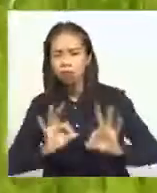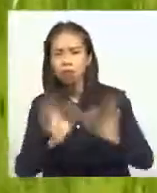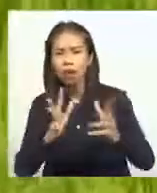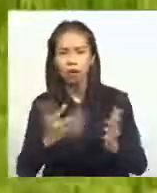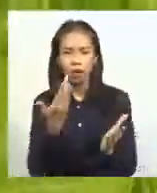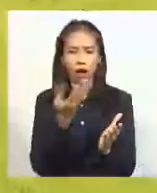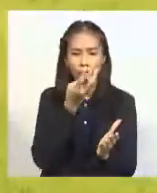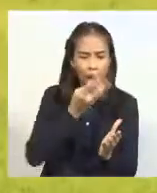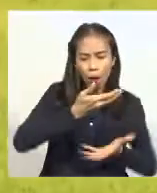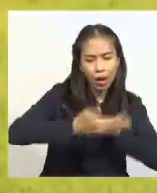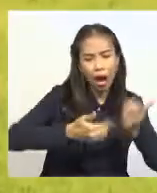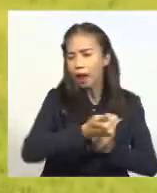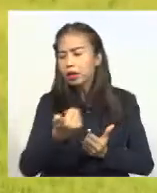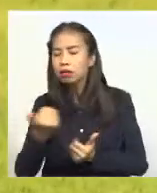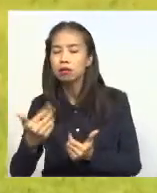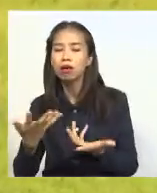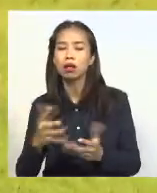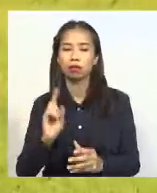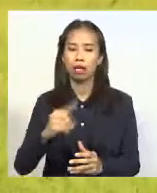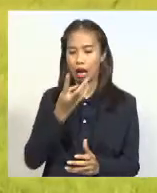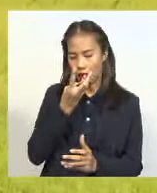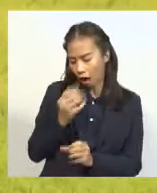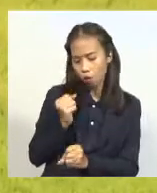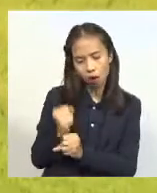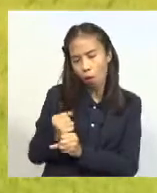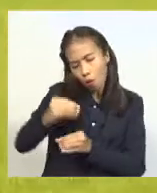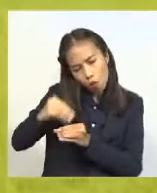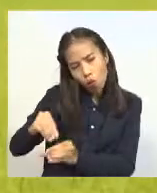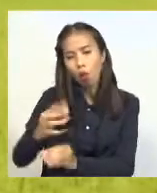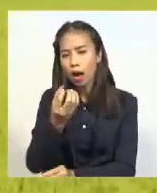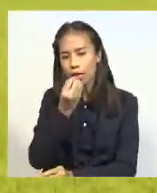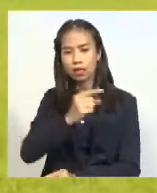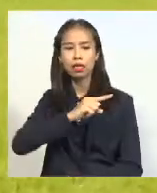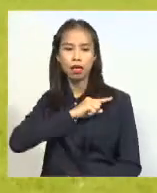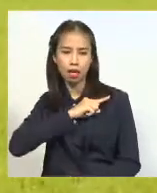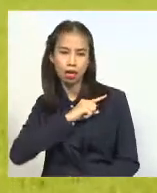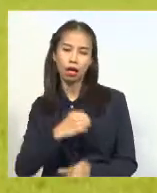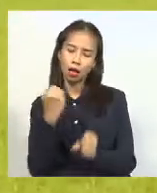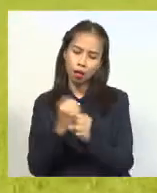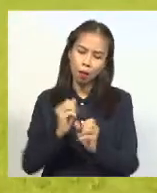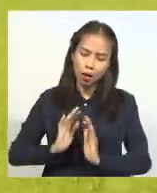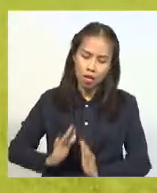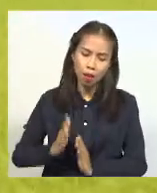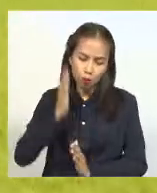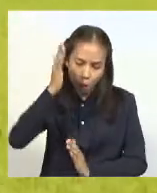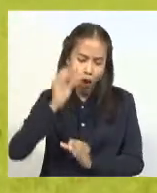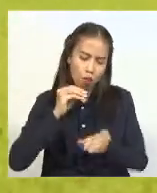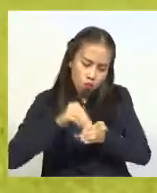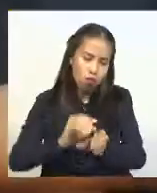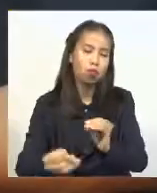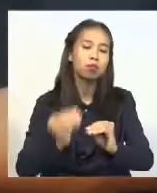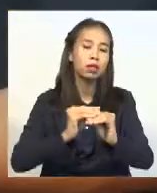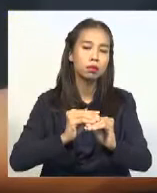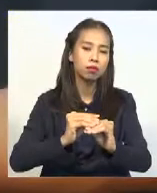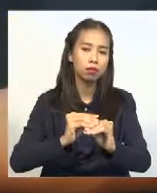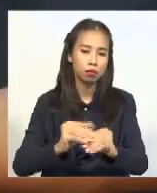พ่อค้าไปขายไหนเกษตรกรสามารถทำข้าวที่มีคุณภาพแล้วเก็บไว้กินเองหรือจะเก็บไว้ทำพันธุ์เก็บอะไรแล้วแต่ในปริมาณที่ไม่